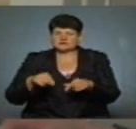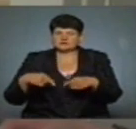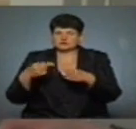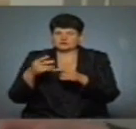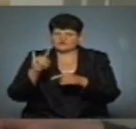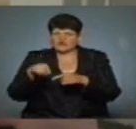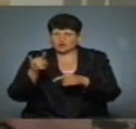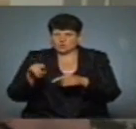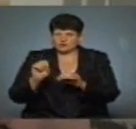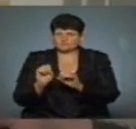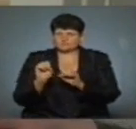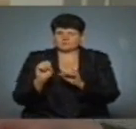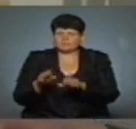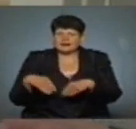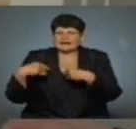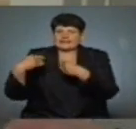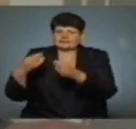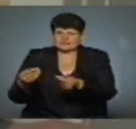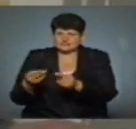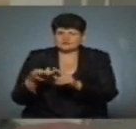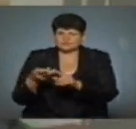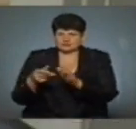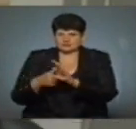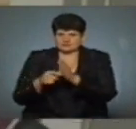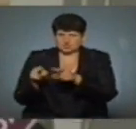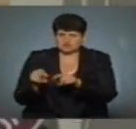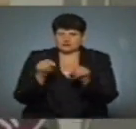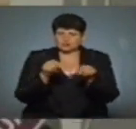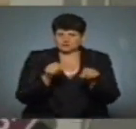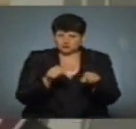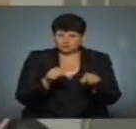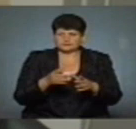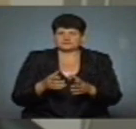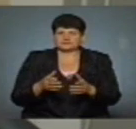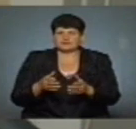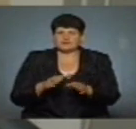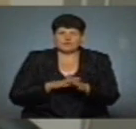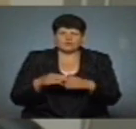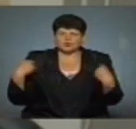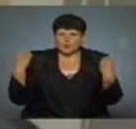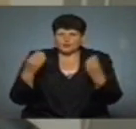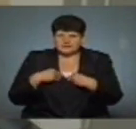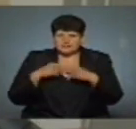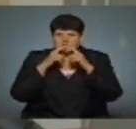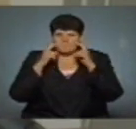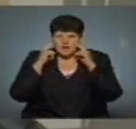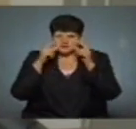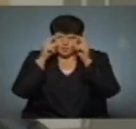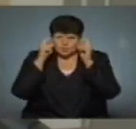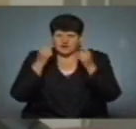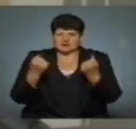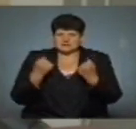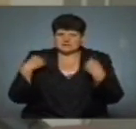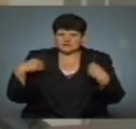вікно матеріал в штативах передається в це приміщення. Тут персонал повністю одітий, маски, окуляри,